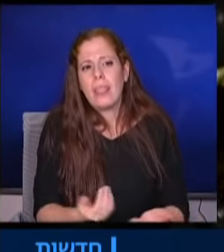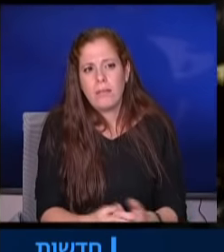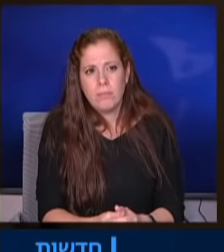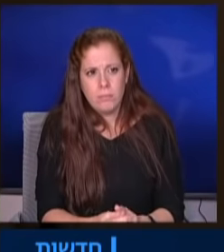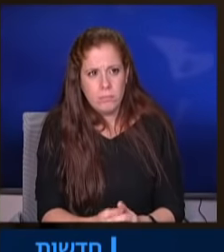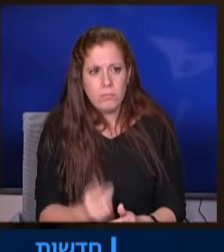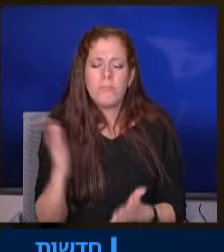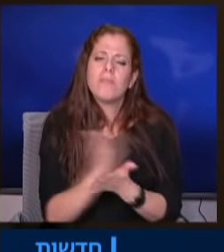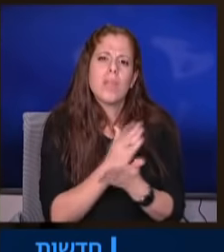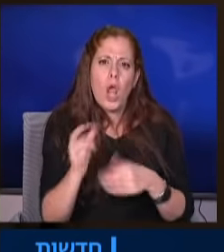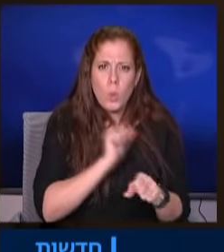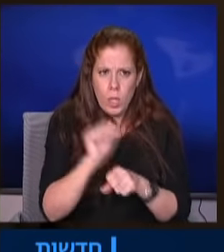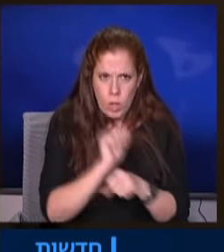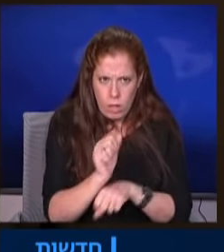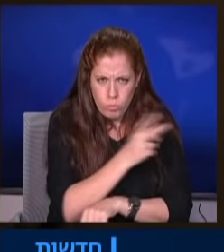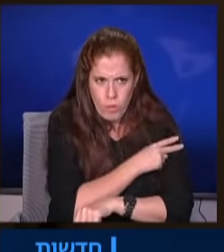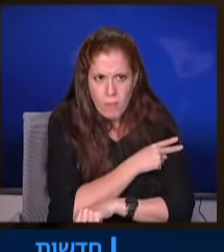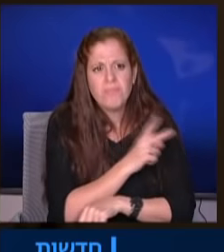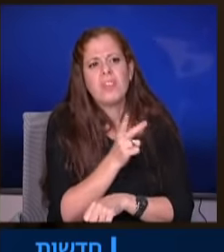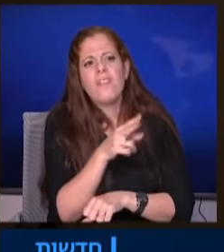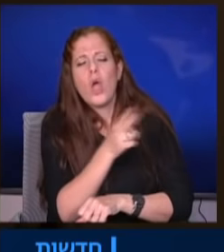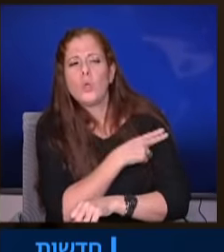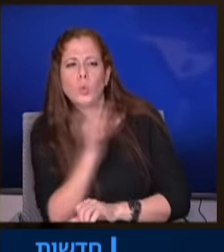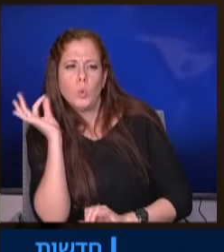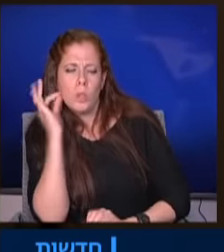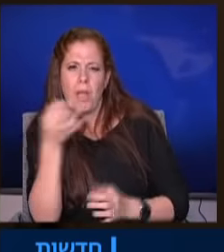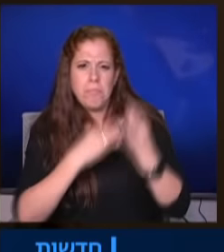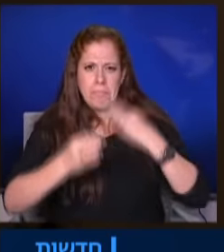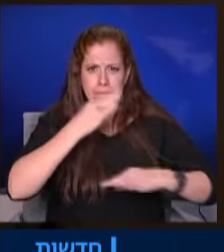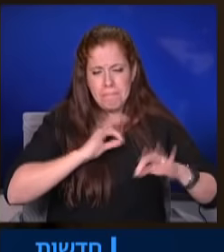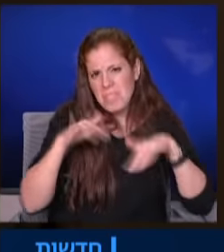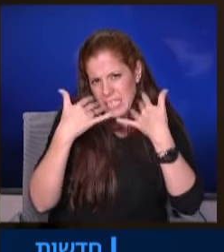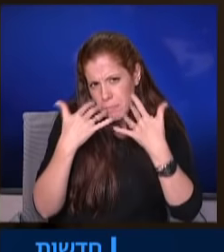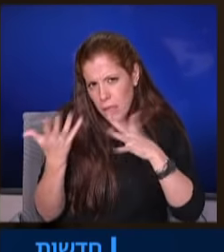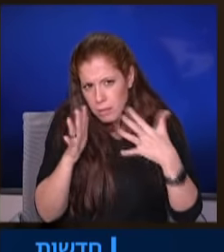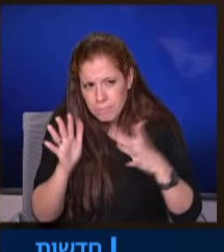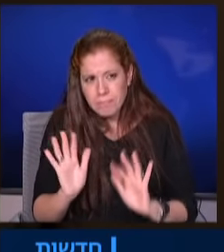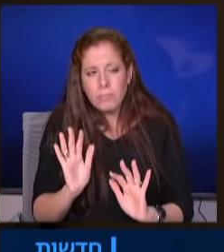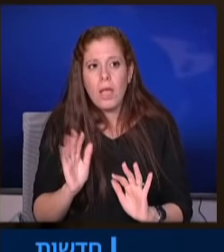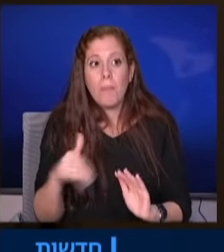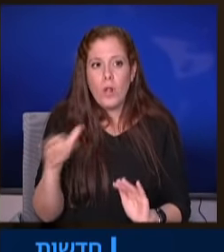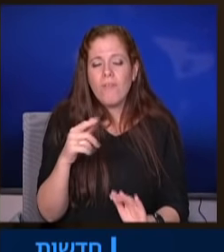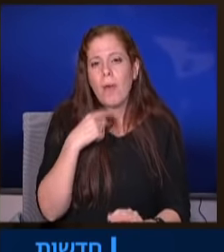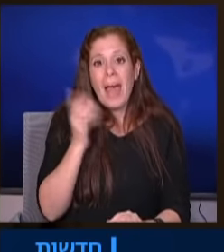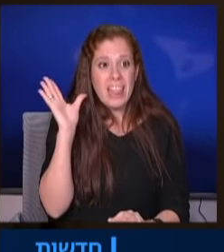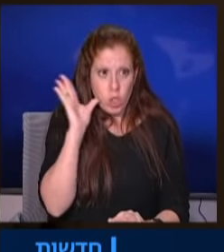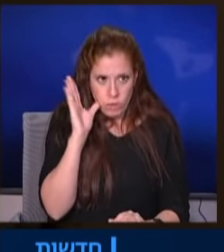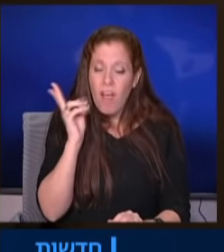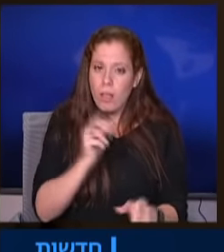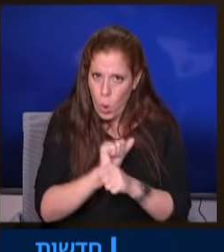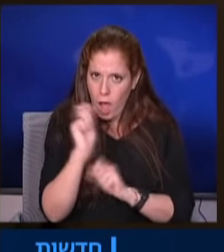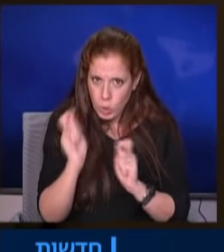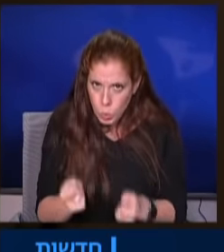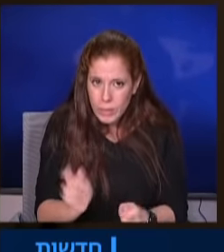להתלונן למשטרה, ושוטרת התחילה לשאול אותי כל מיני שאלות, וסיפרתי לה ככה פחות או יותר, ובאיזשהו שלב אמרה לי, תקשיבי, את יכולה להגיש תלונה.